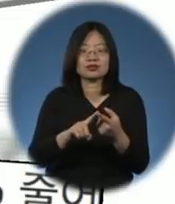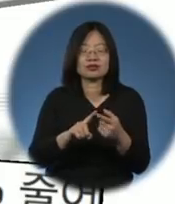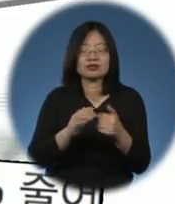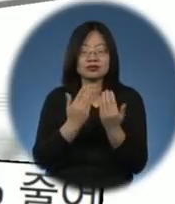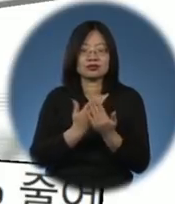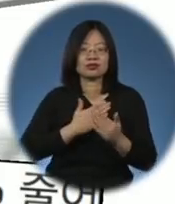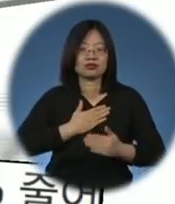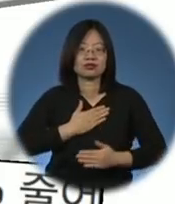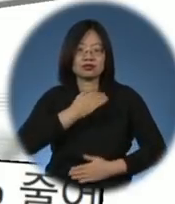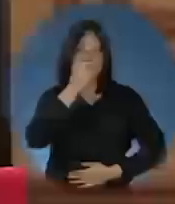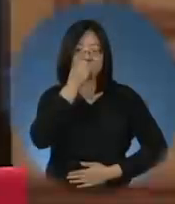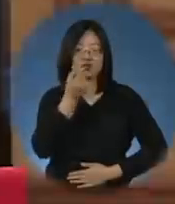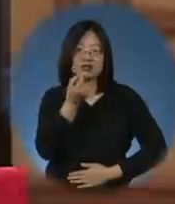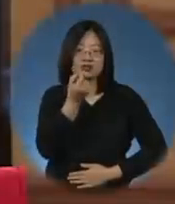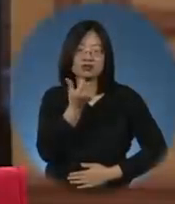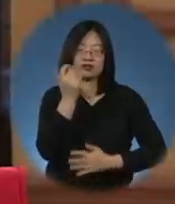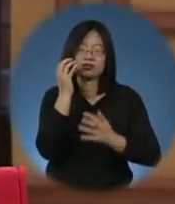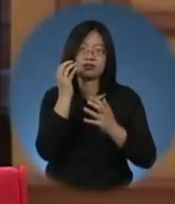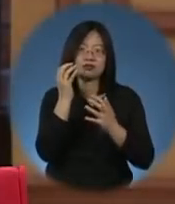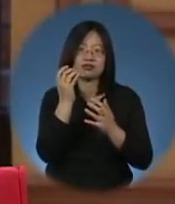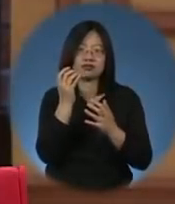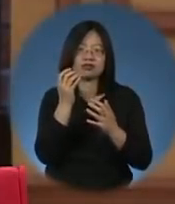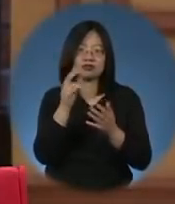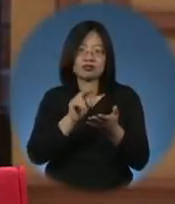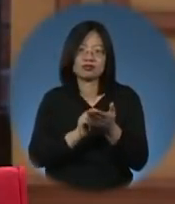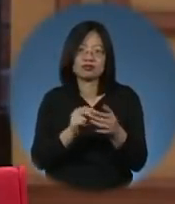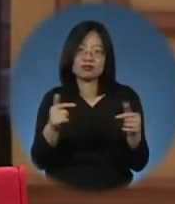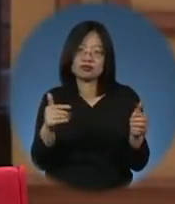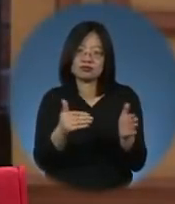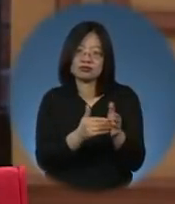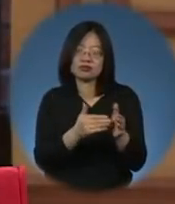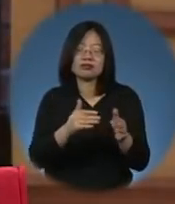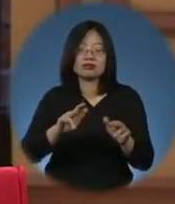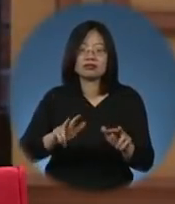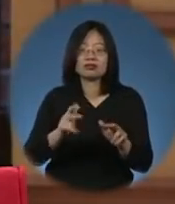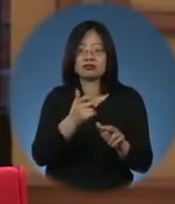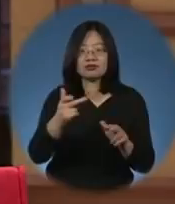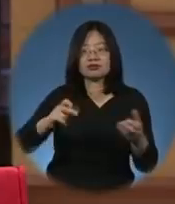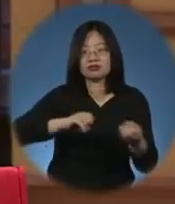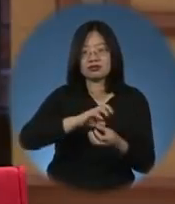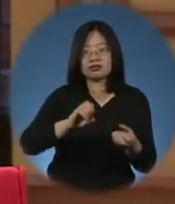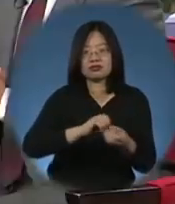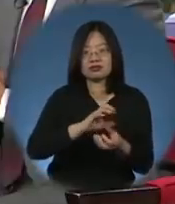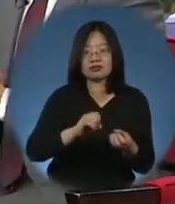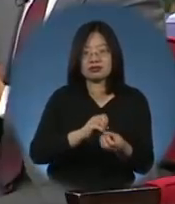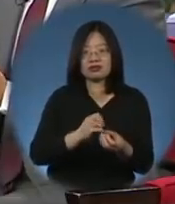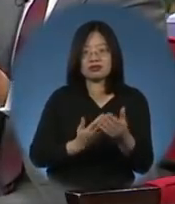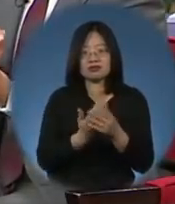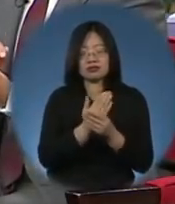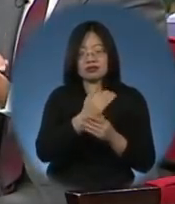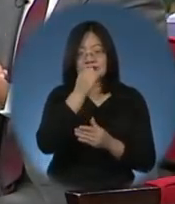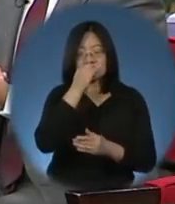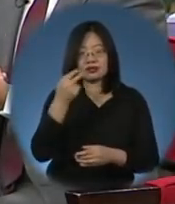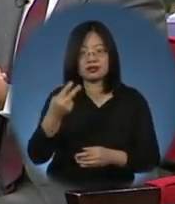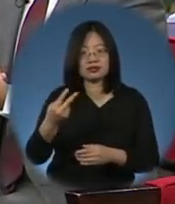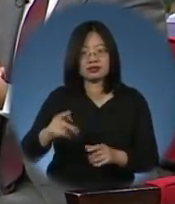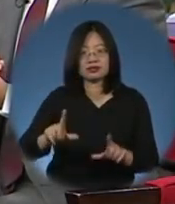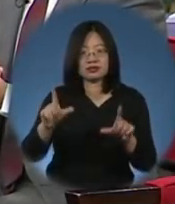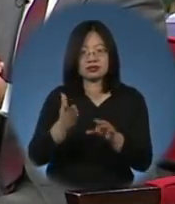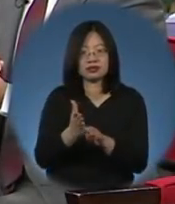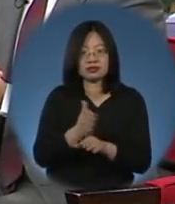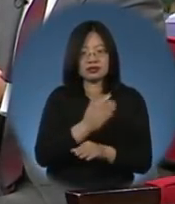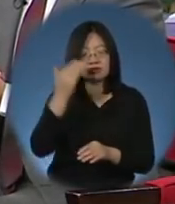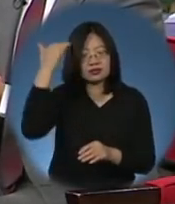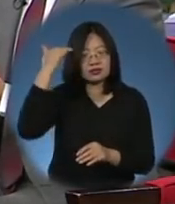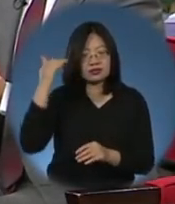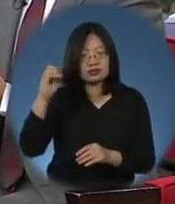대란이 될 거냐? 약간의 그냥 혼란으로 끝날 거냐 했는데 이게 지금 대란이 된 거예요. 그 이유는 뭐냐 하면 2002년에서부터